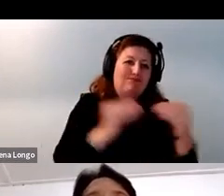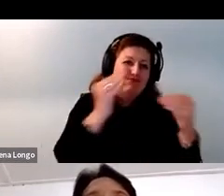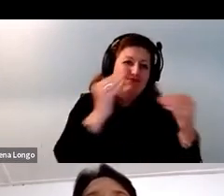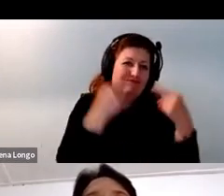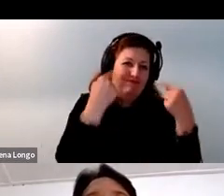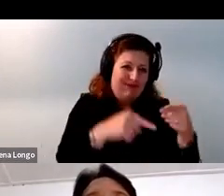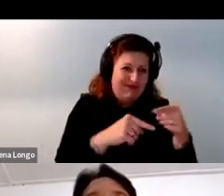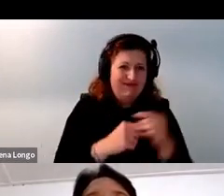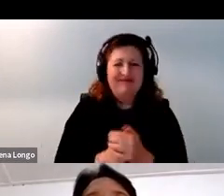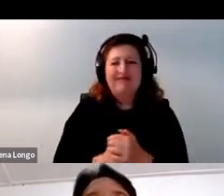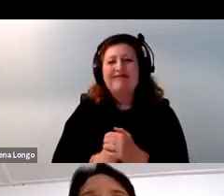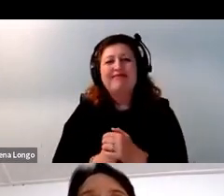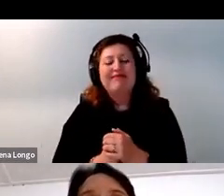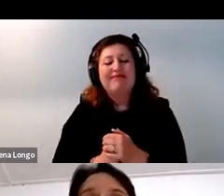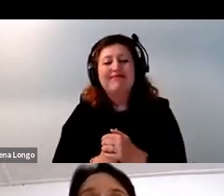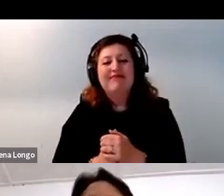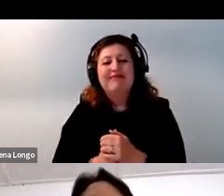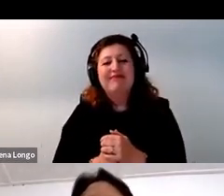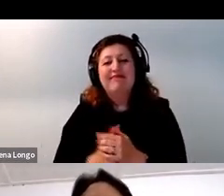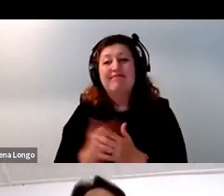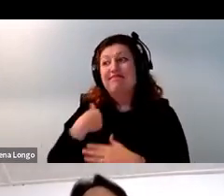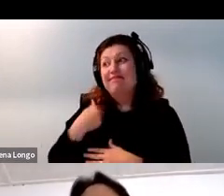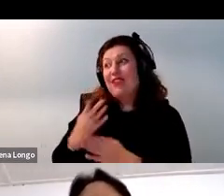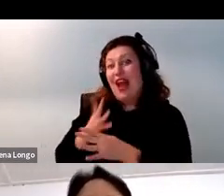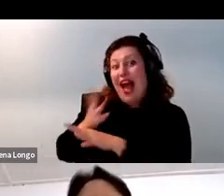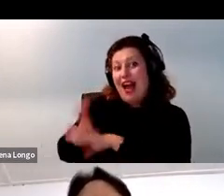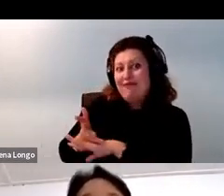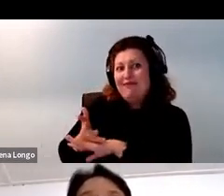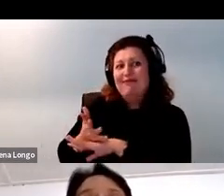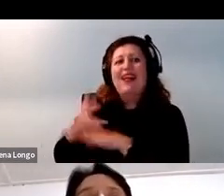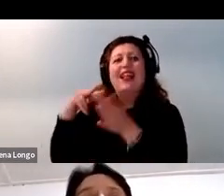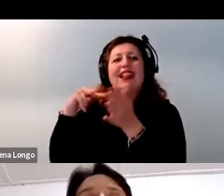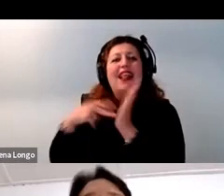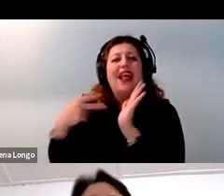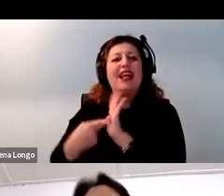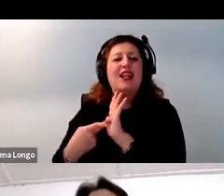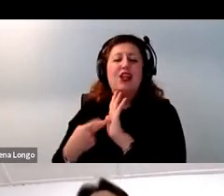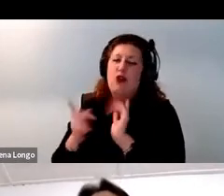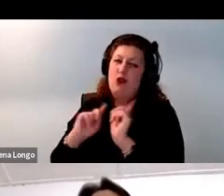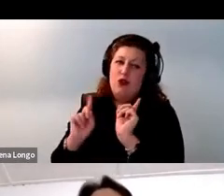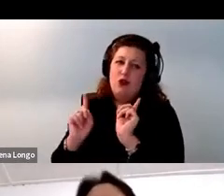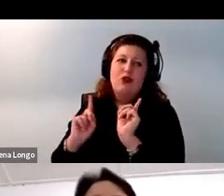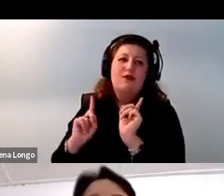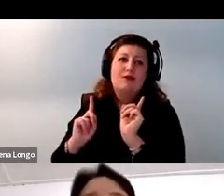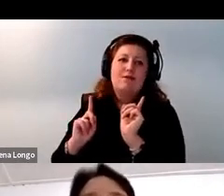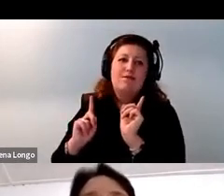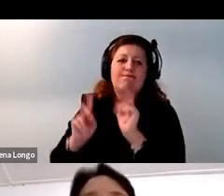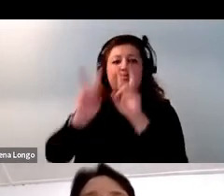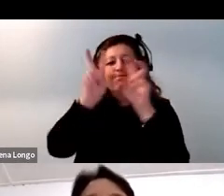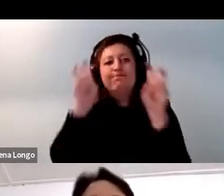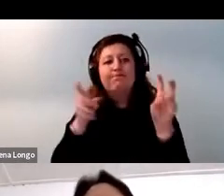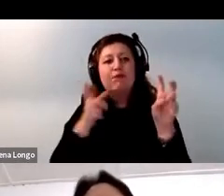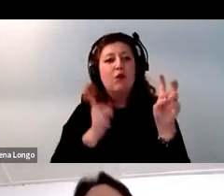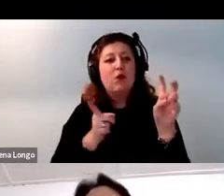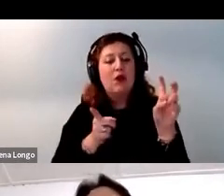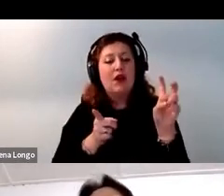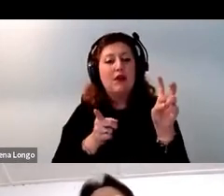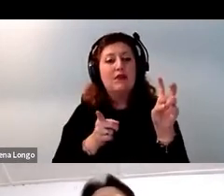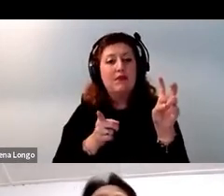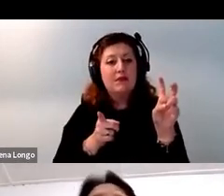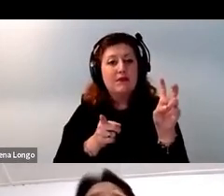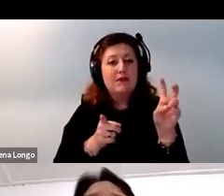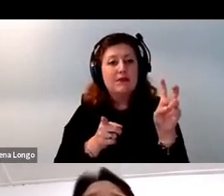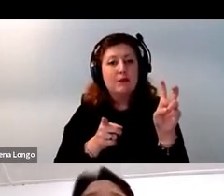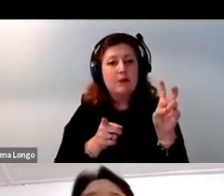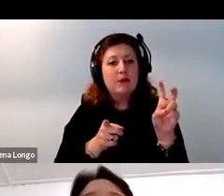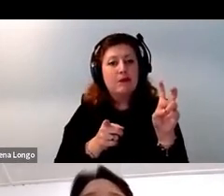Io, se posso, aggiungo una cosa non tecnica su questo aspetto, un po' più per inquadrare quali